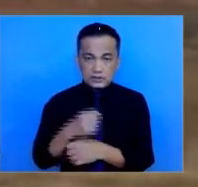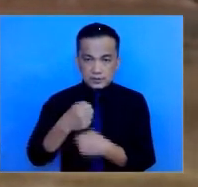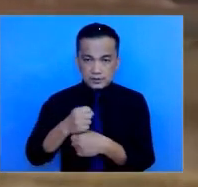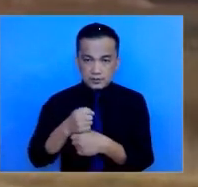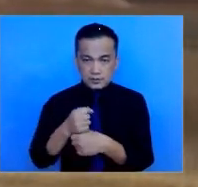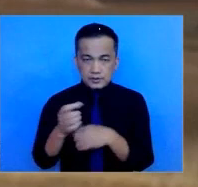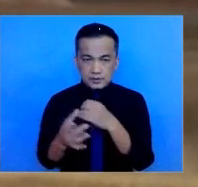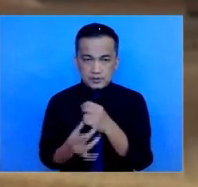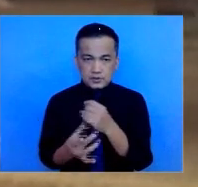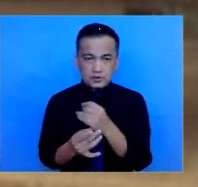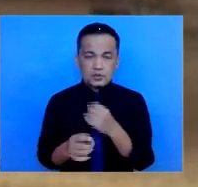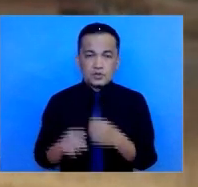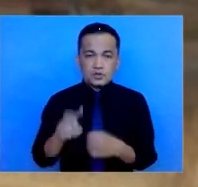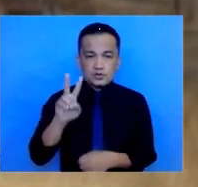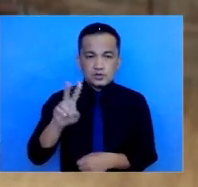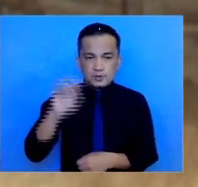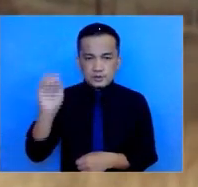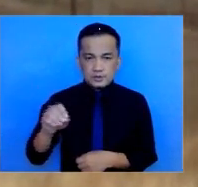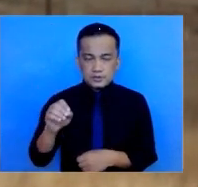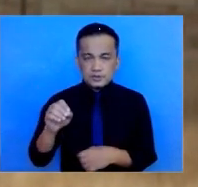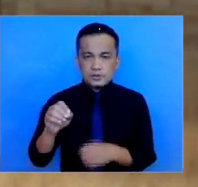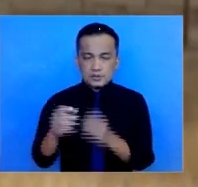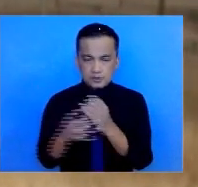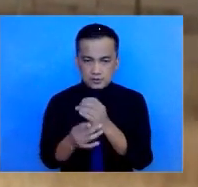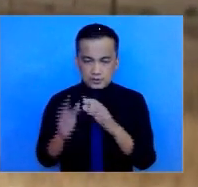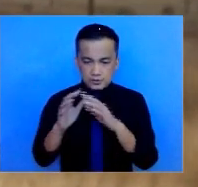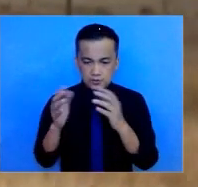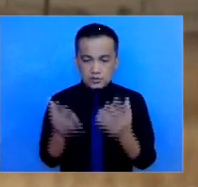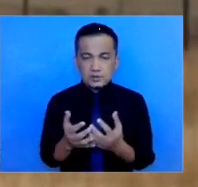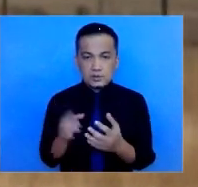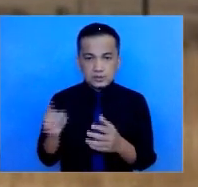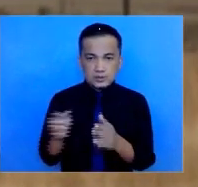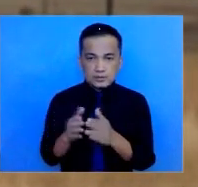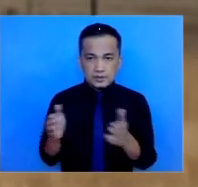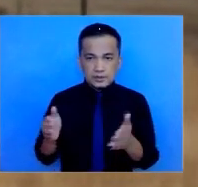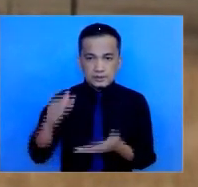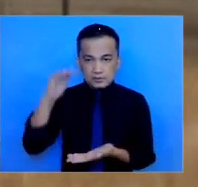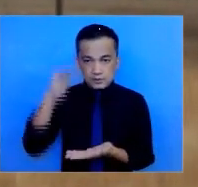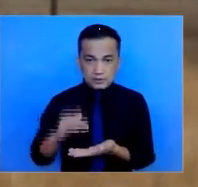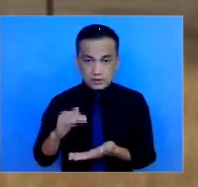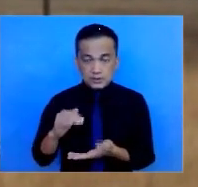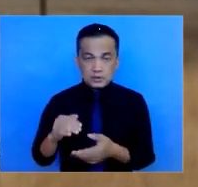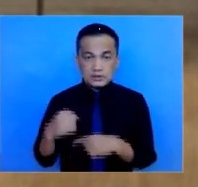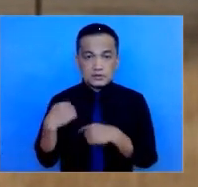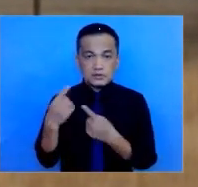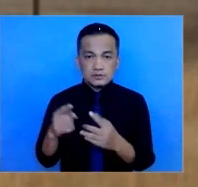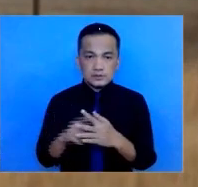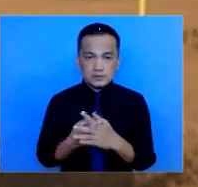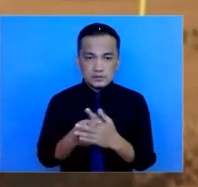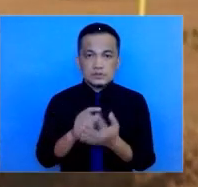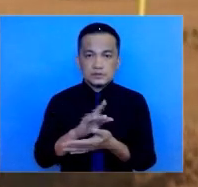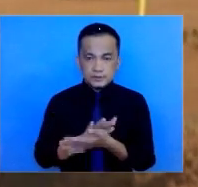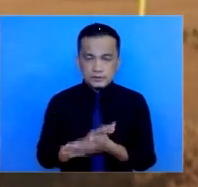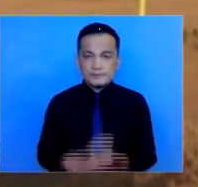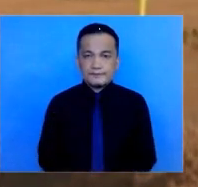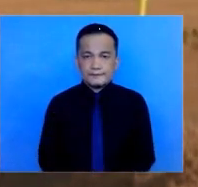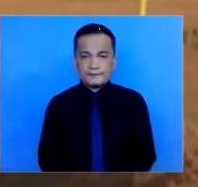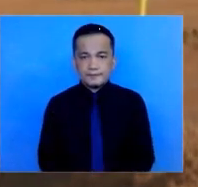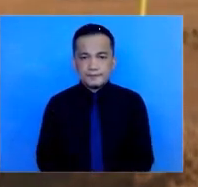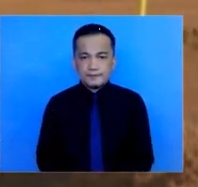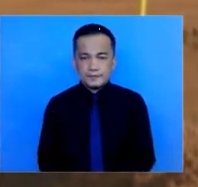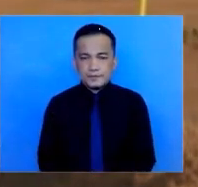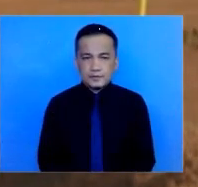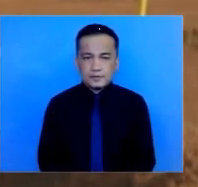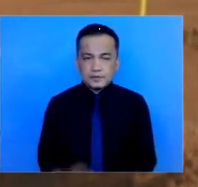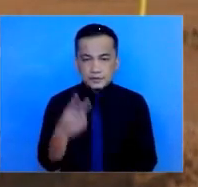2% supply ng langis sa buong mundo. Ito na ang pinakamalaking oil production cut mula nang magsimula ang COVID-19 pandemic. Dalawang dahilan ng